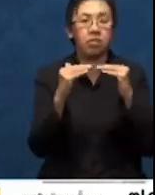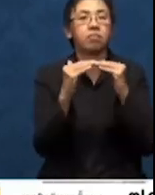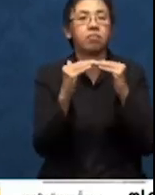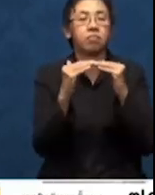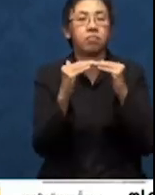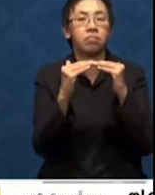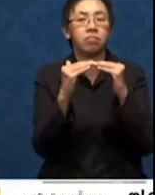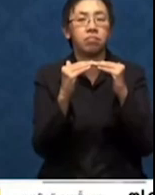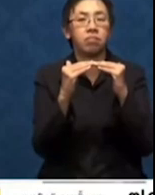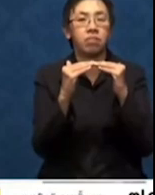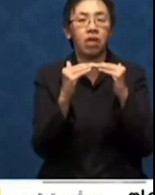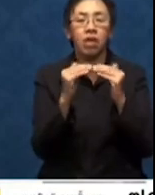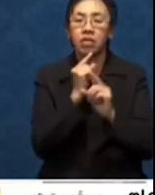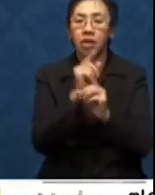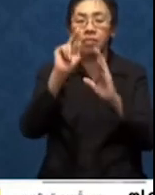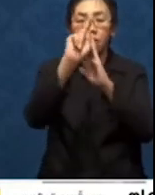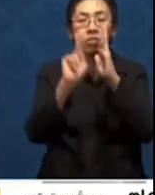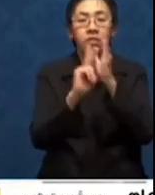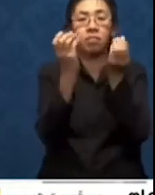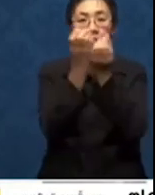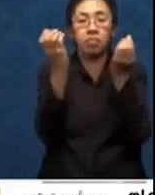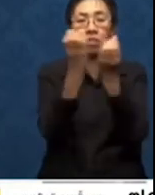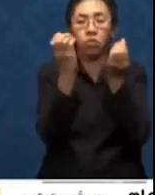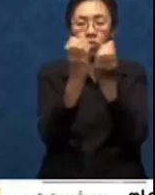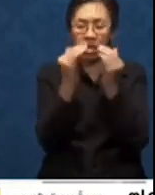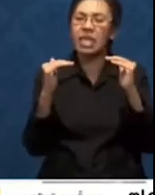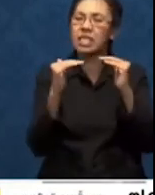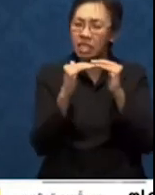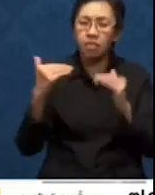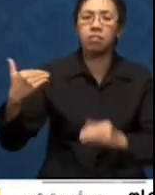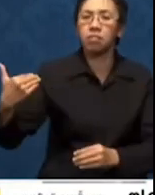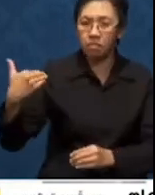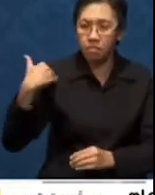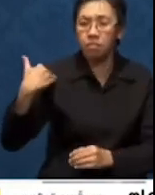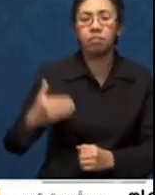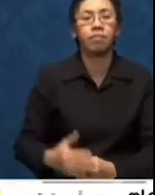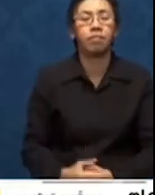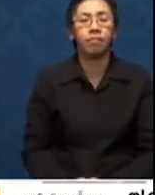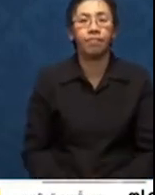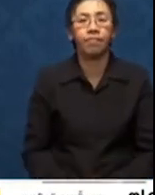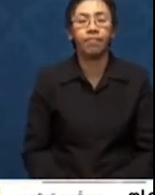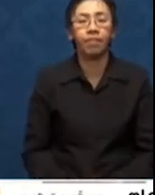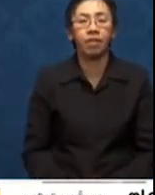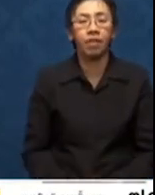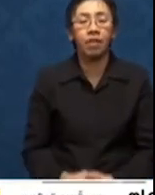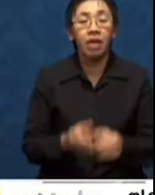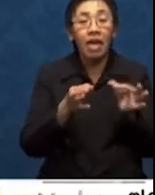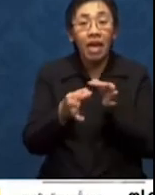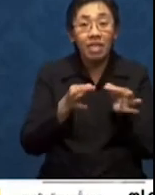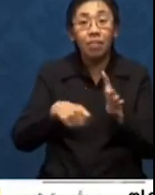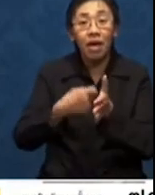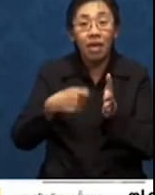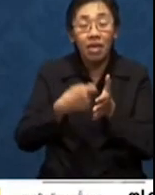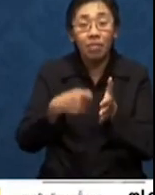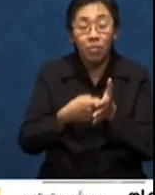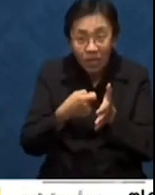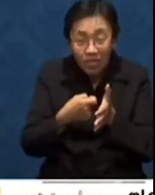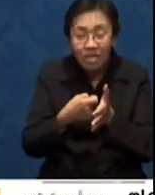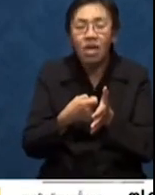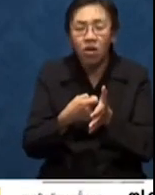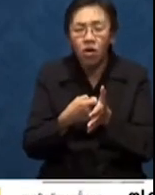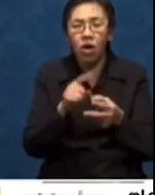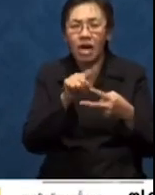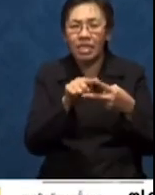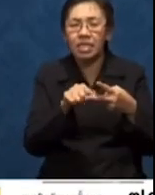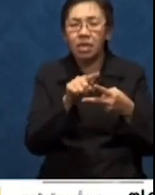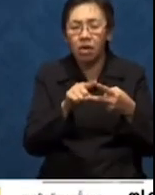และมีสิทธิตามรัฐธรรมนูญทั้งหมดทั้งสิ้นด้วยเหตุผลเหล่านี้ครับท่านประธานครับ